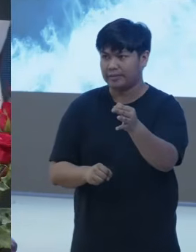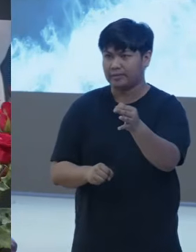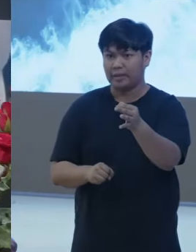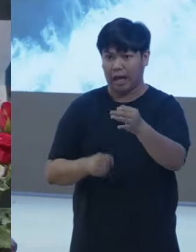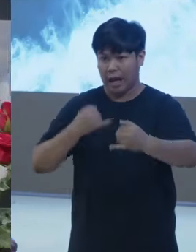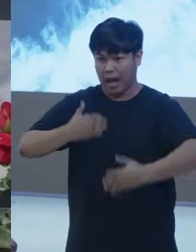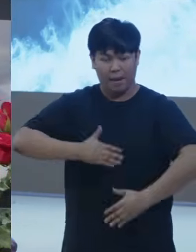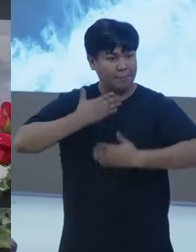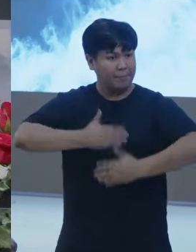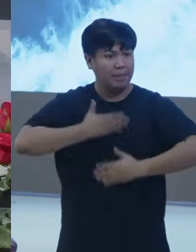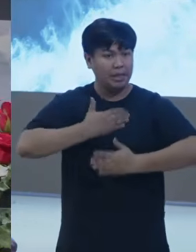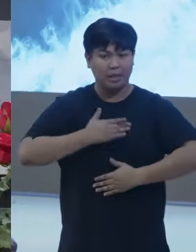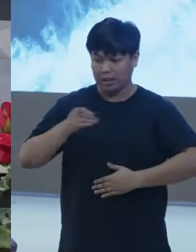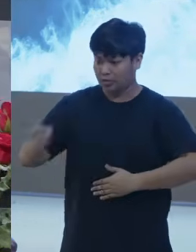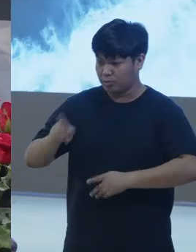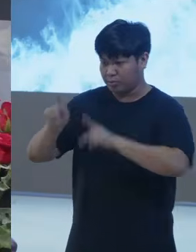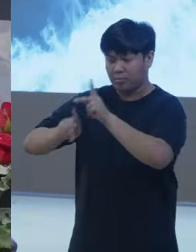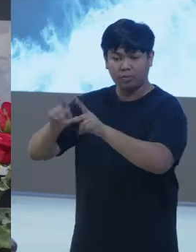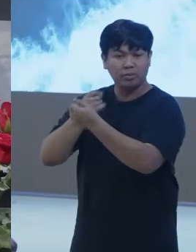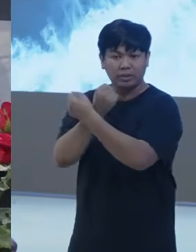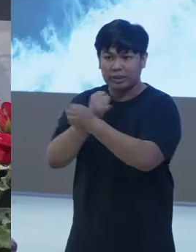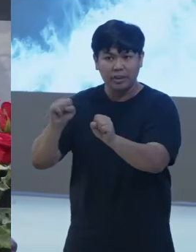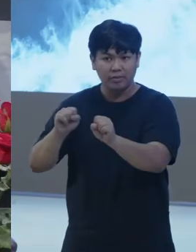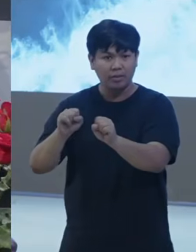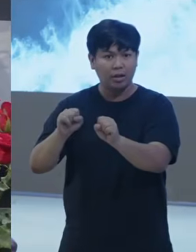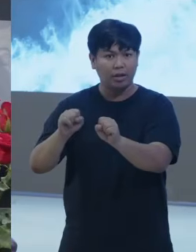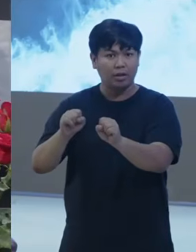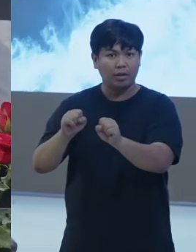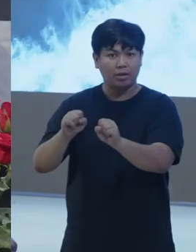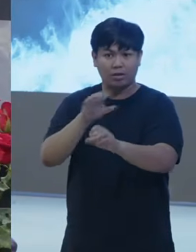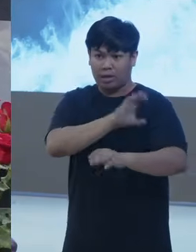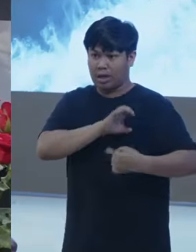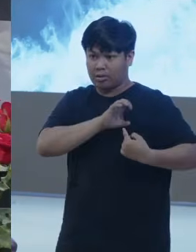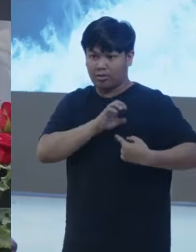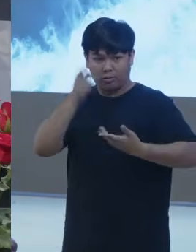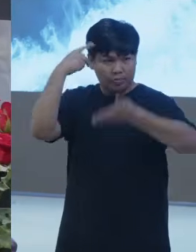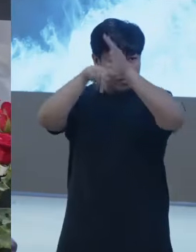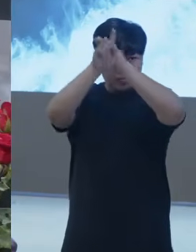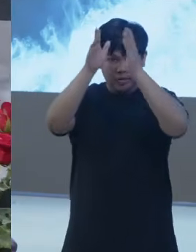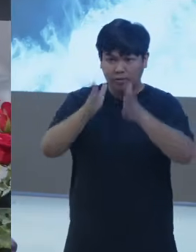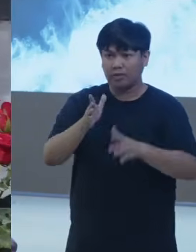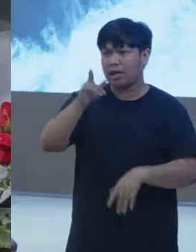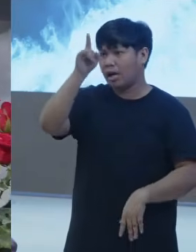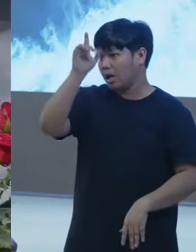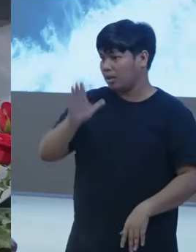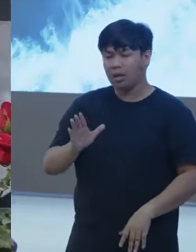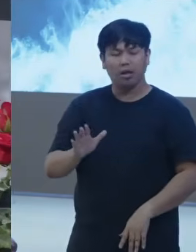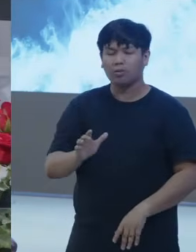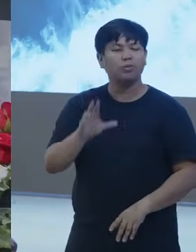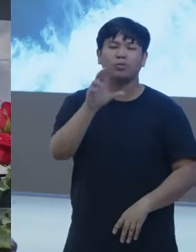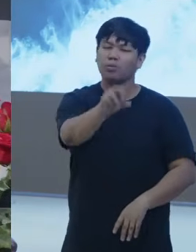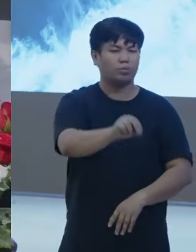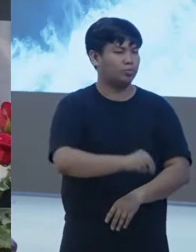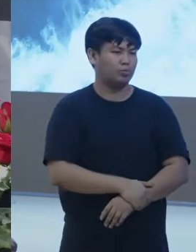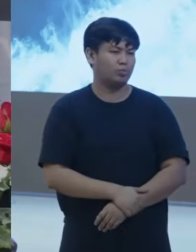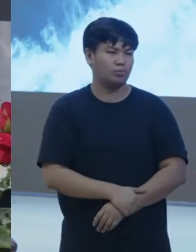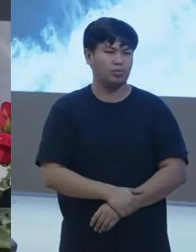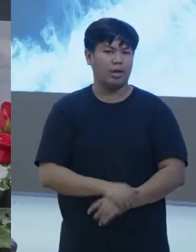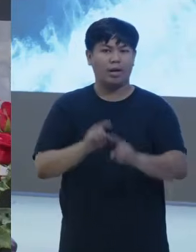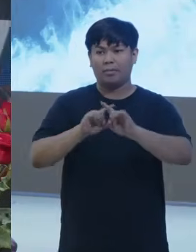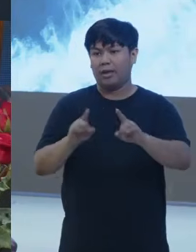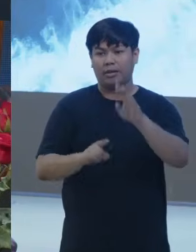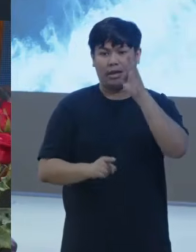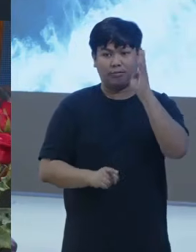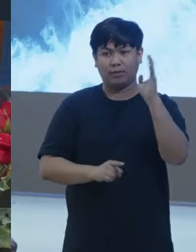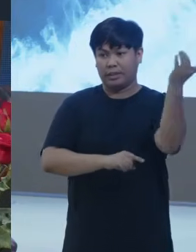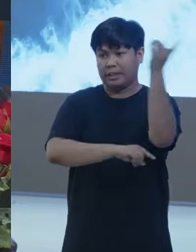matuwa siya sa kaligtasan o sa pag-convert, pwede naman kasing overturned, di ba? Yet 40 days and